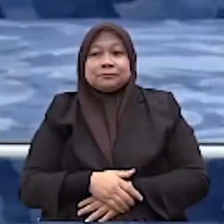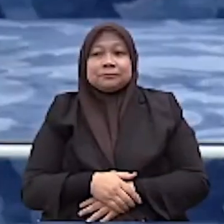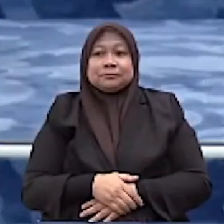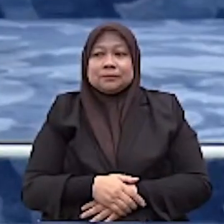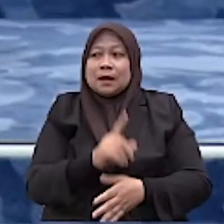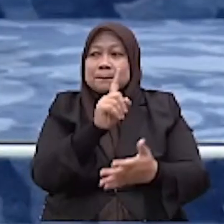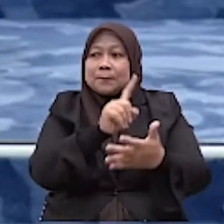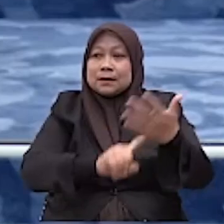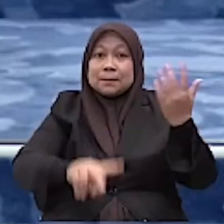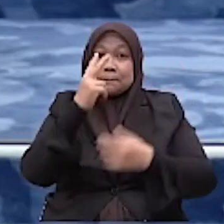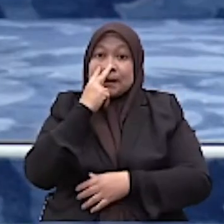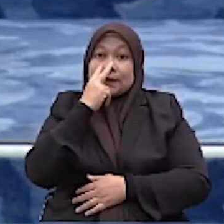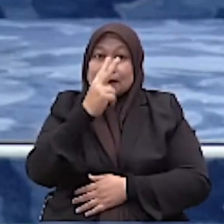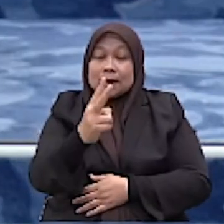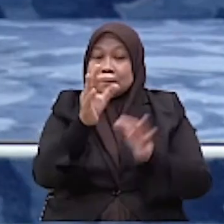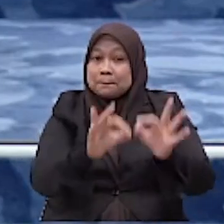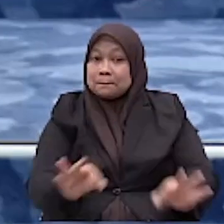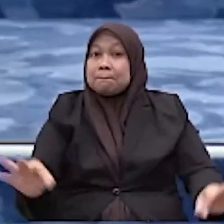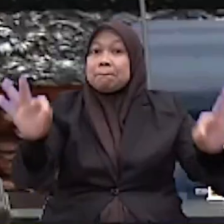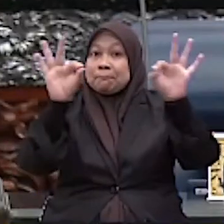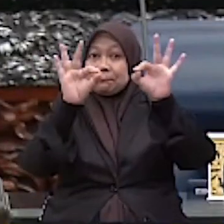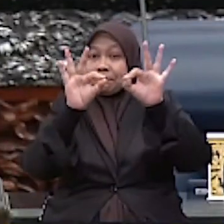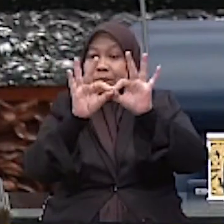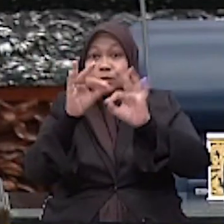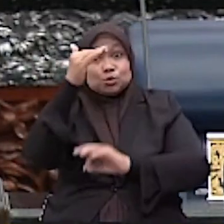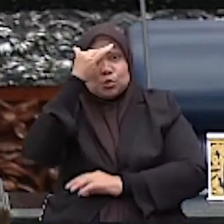Apakah pandangan PH berkepentingan